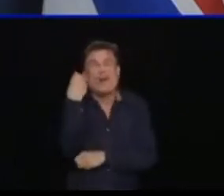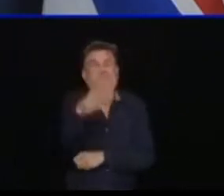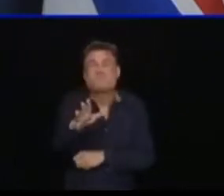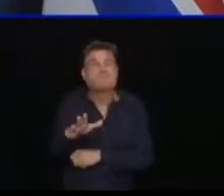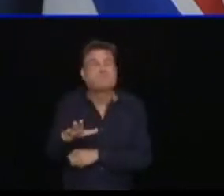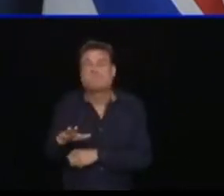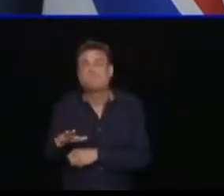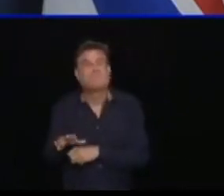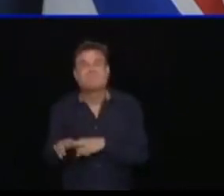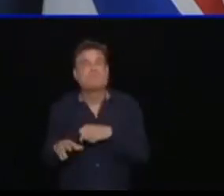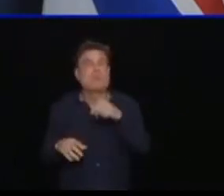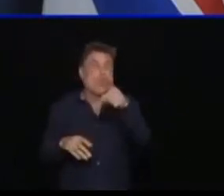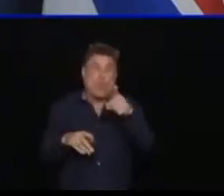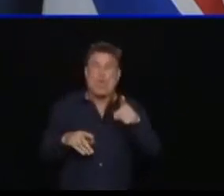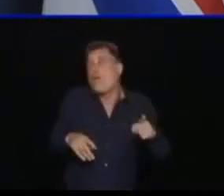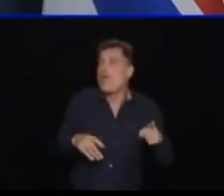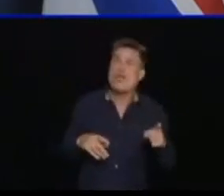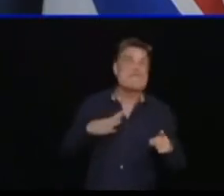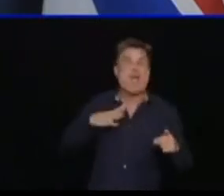协。